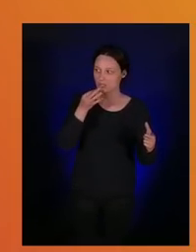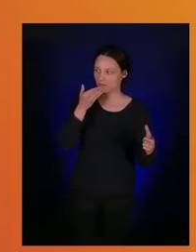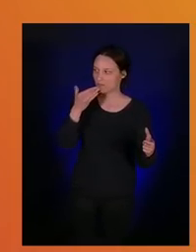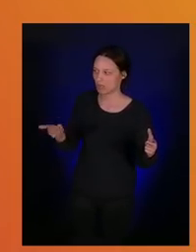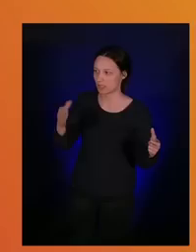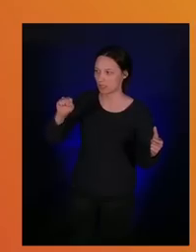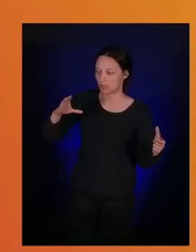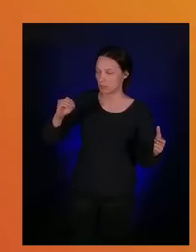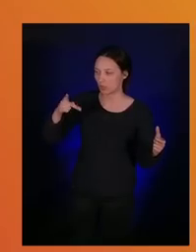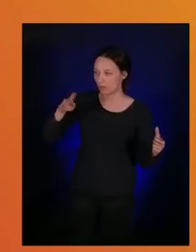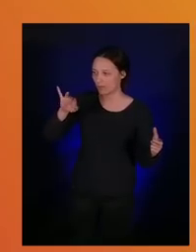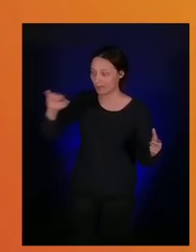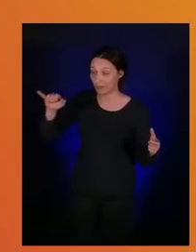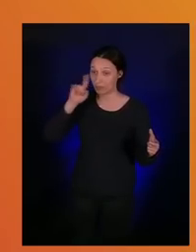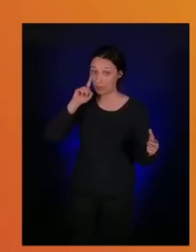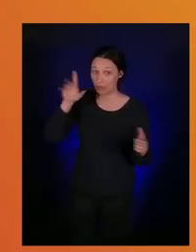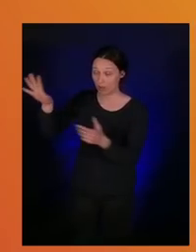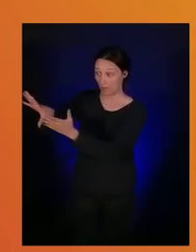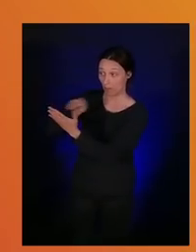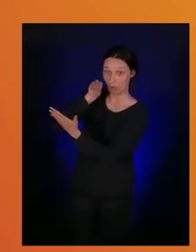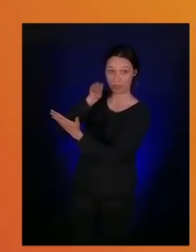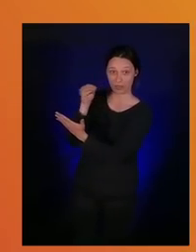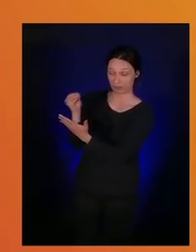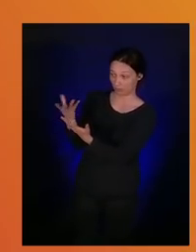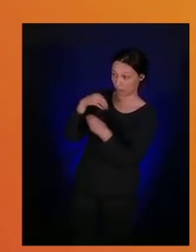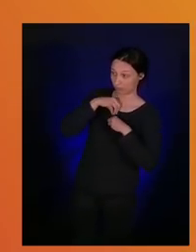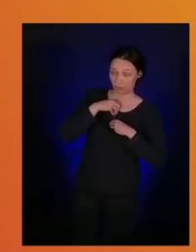car c'est en prenant leur exemple que nous avons réussi à nous implanter là-bas.